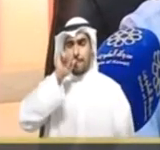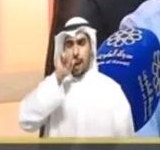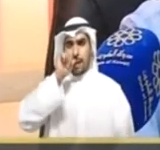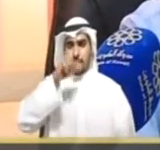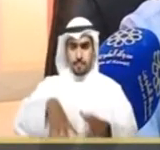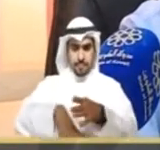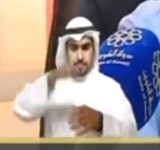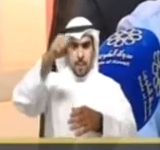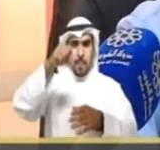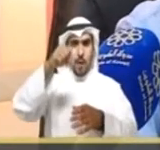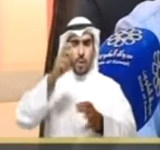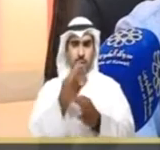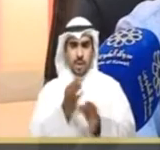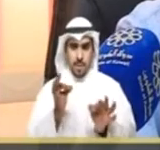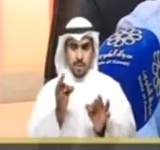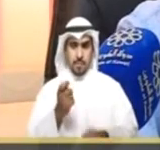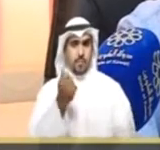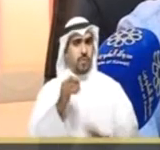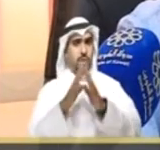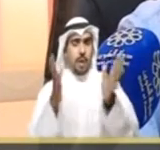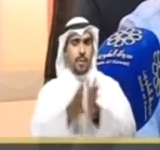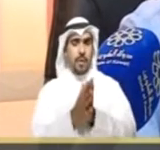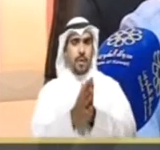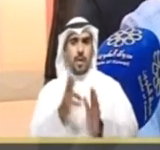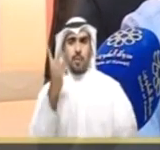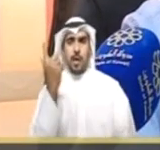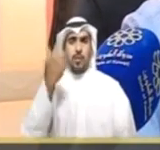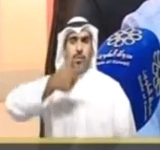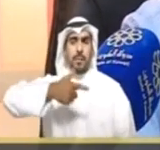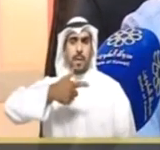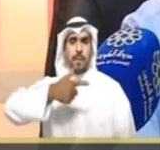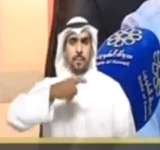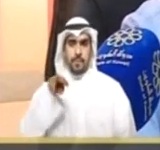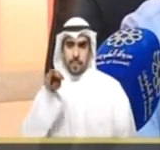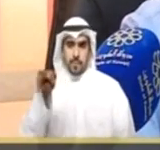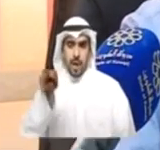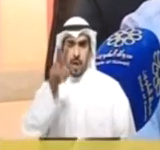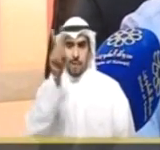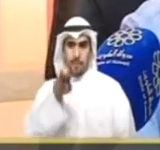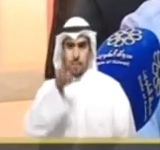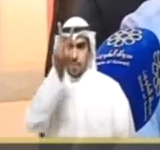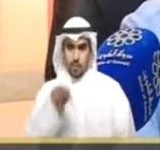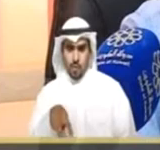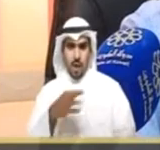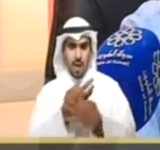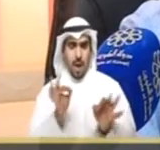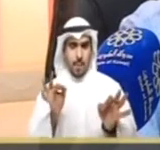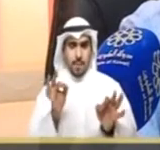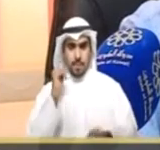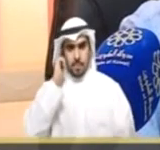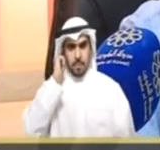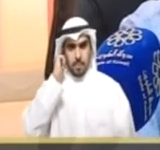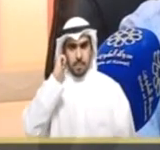وتكلفة هذا المشروع تقدر ب 78 ألف دولار، وهو أيضا يأتي ضمن تدخلات